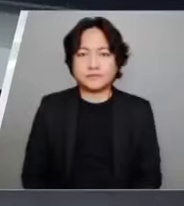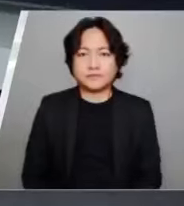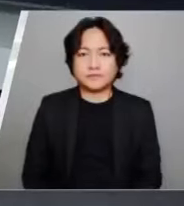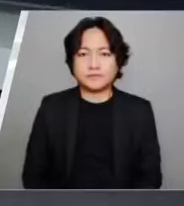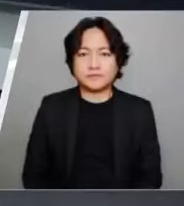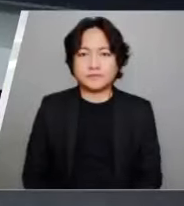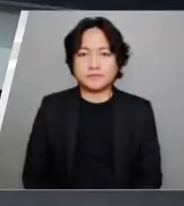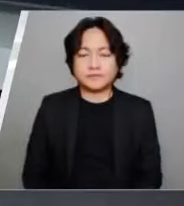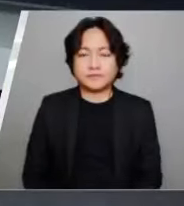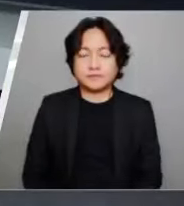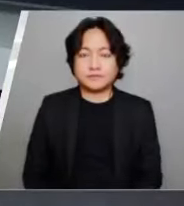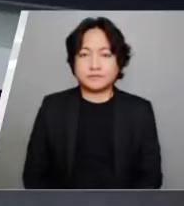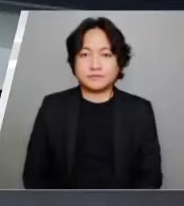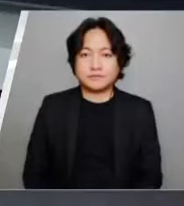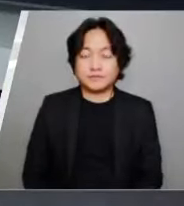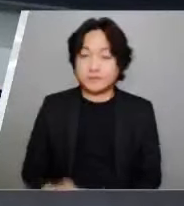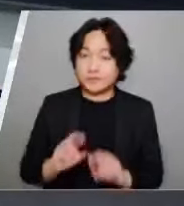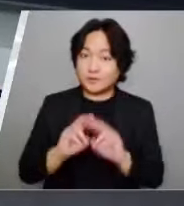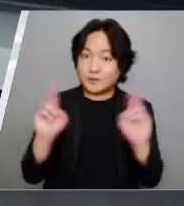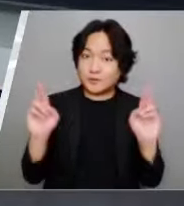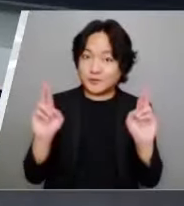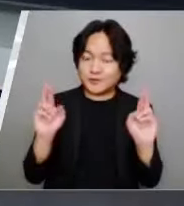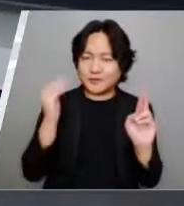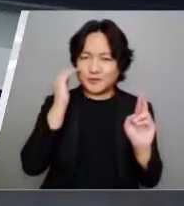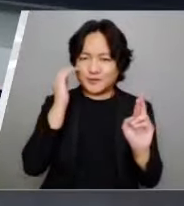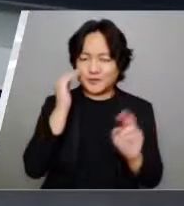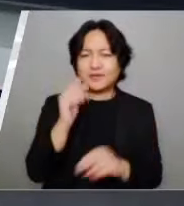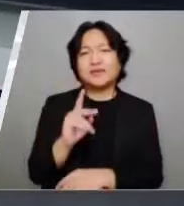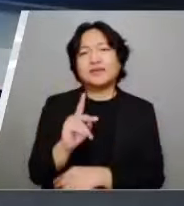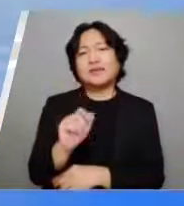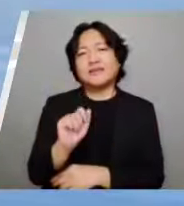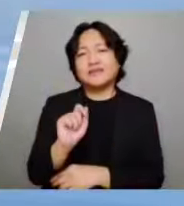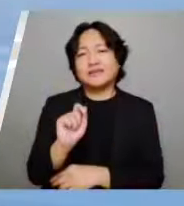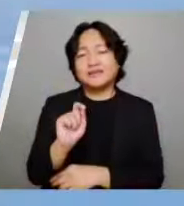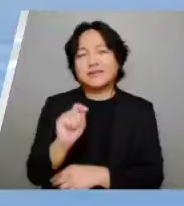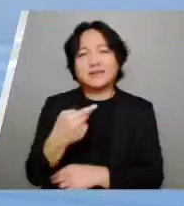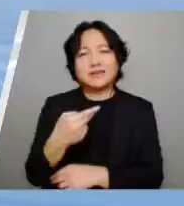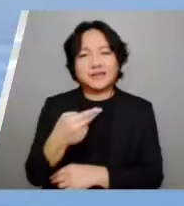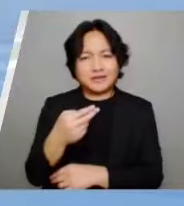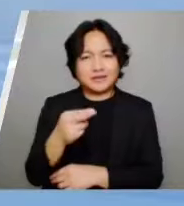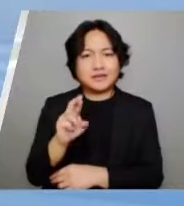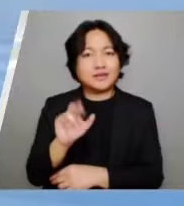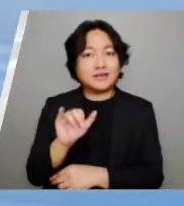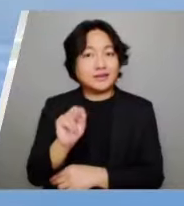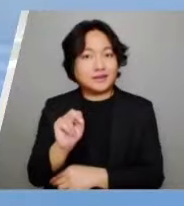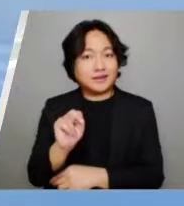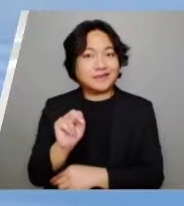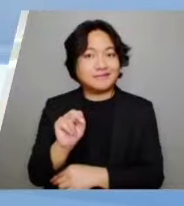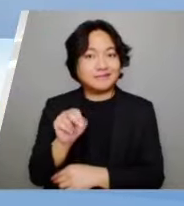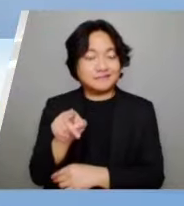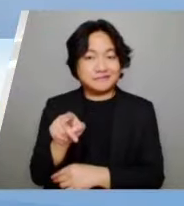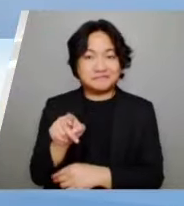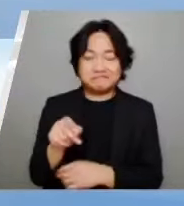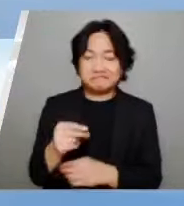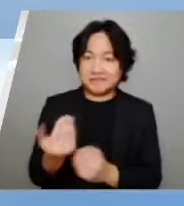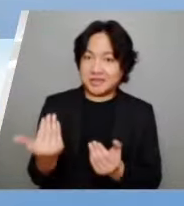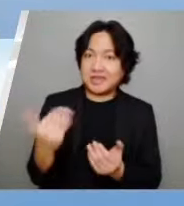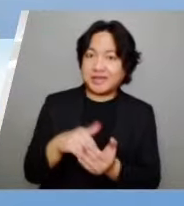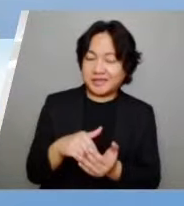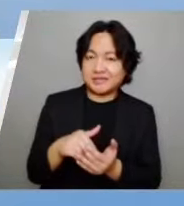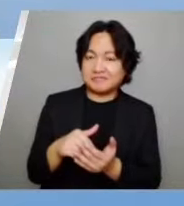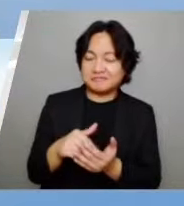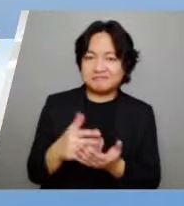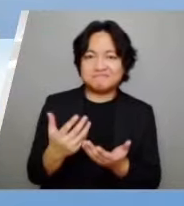Handa na nga ba si Kathryn Bernardo na mag-hello love again sa totoong buhay? May inamin po ang aktres sa kanyang